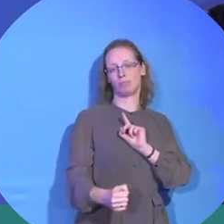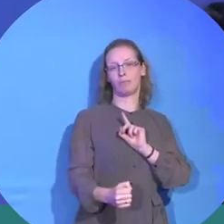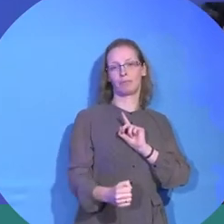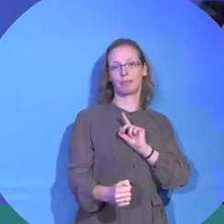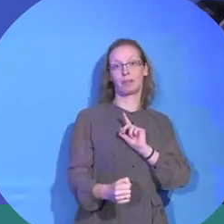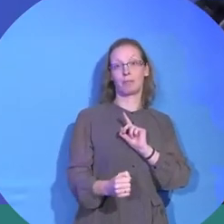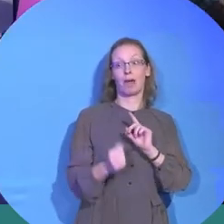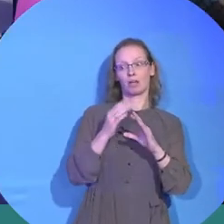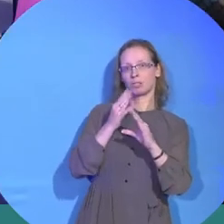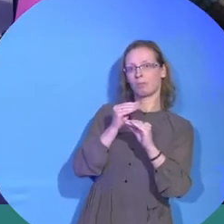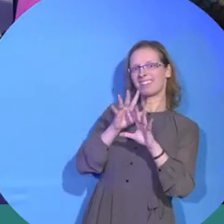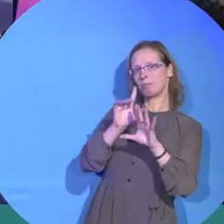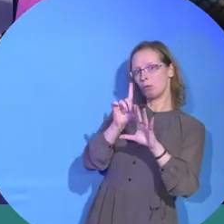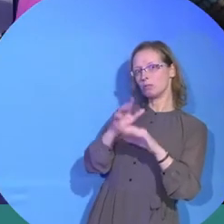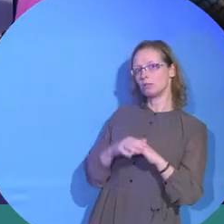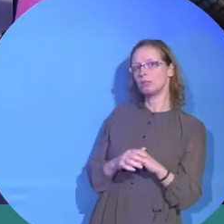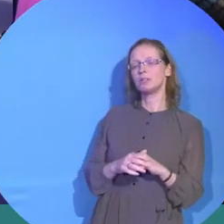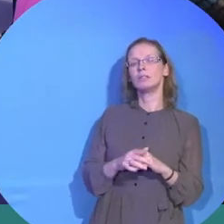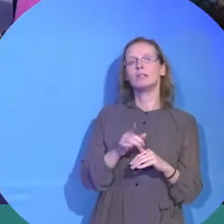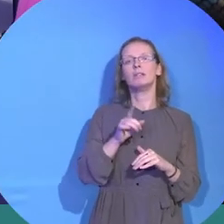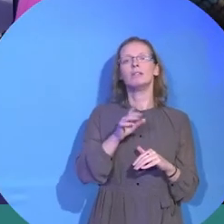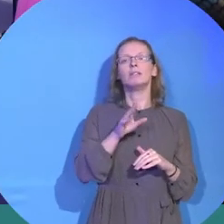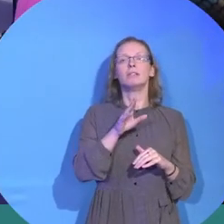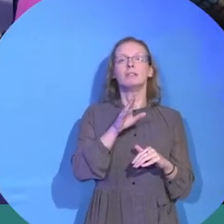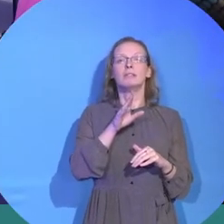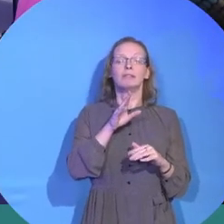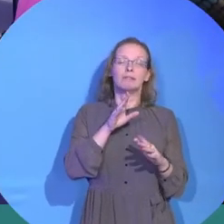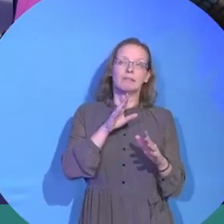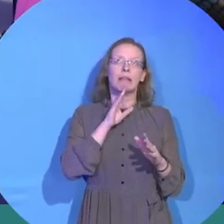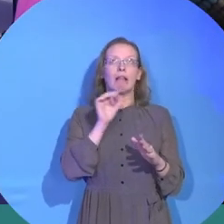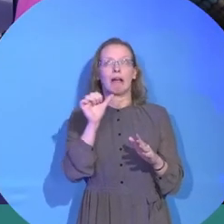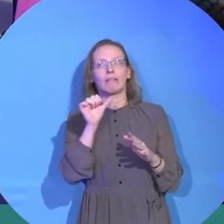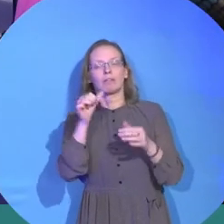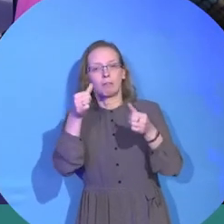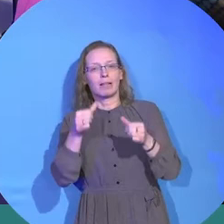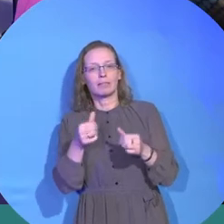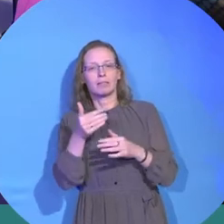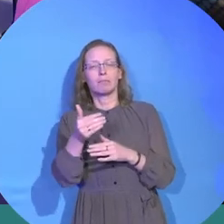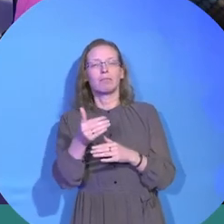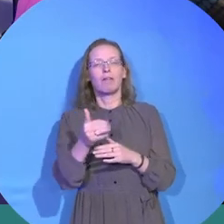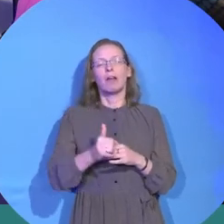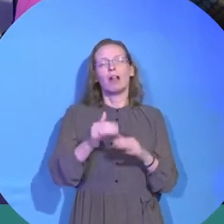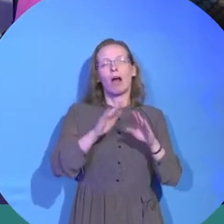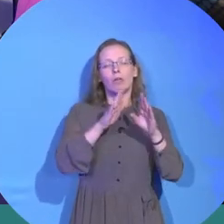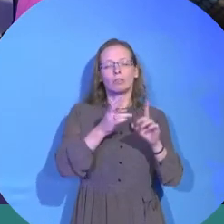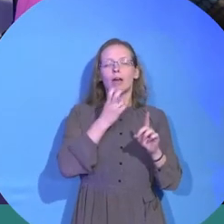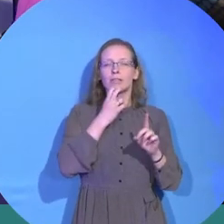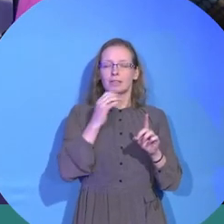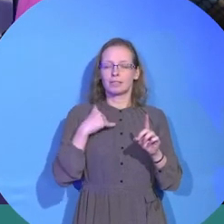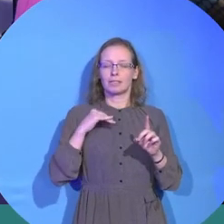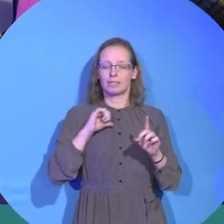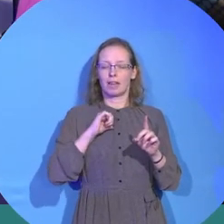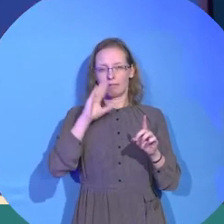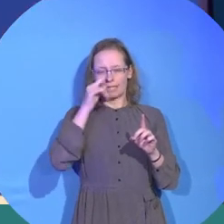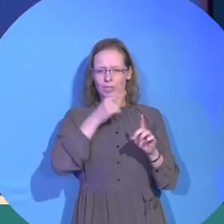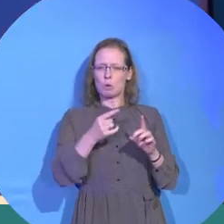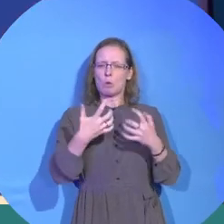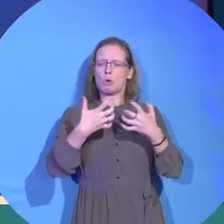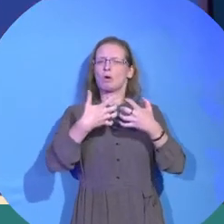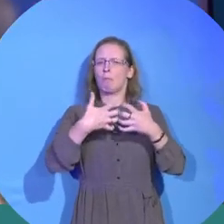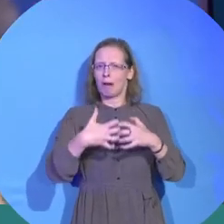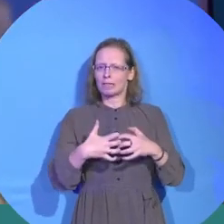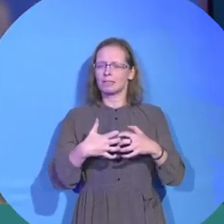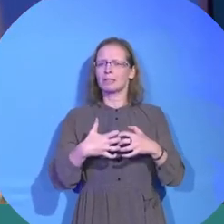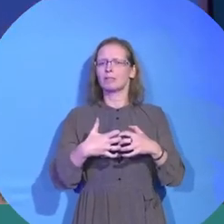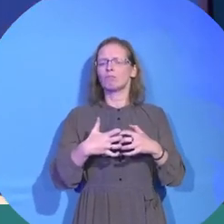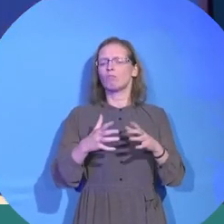huisarts. En dan, als het niet anders gepland wordt, want veel huisartsen die ik ken, die zeggen, ja, maar dit is zo complex, ik maak er minstens een dubbele afspraak voor. Ja. Mm-hmm. Of ik zeg, ik kom aan